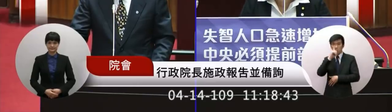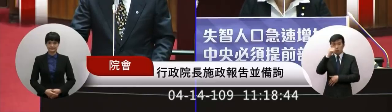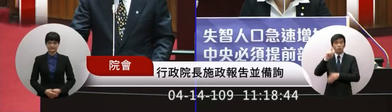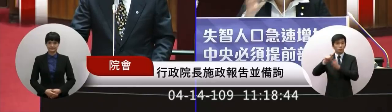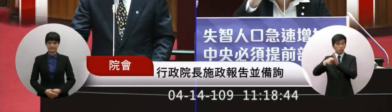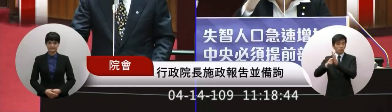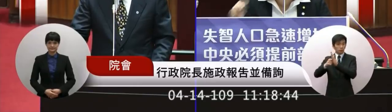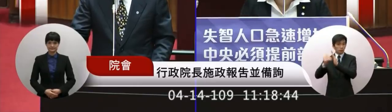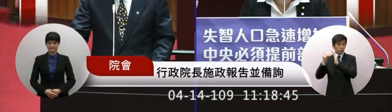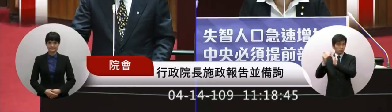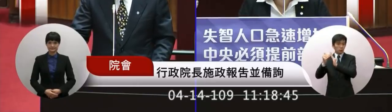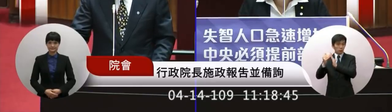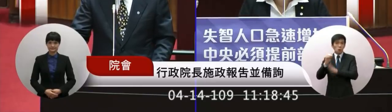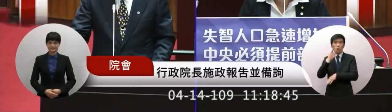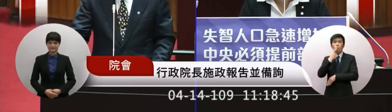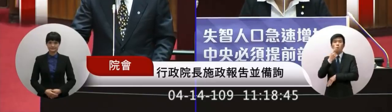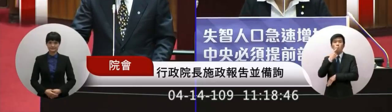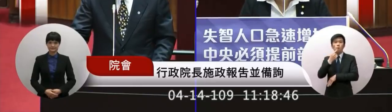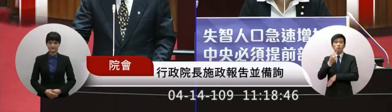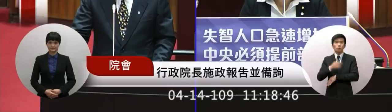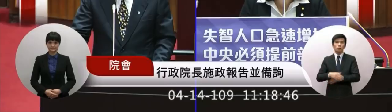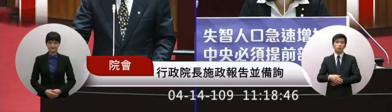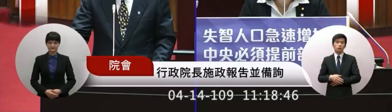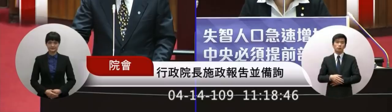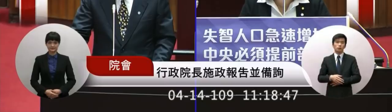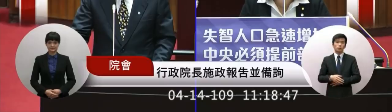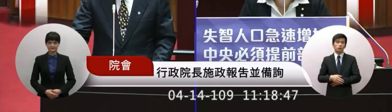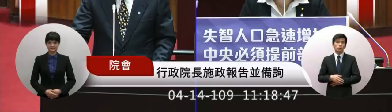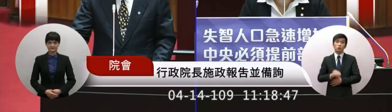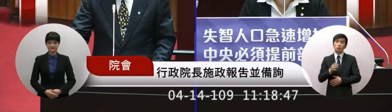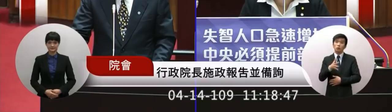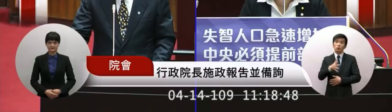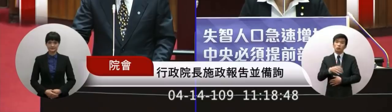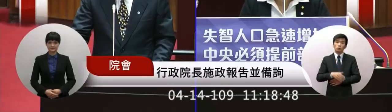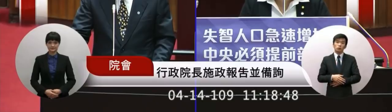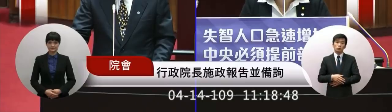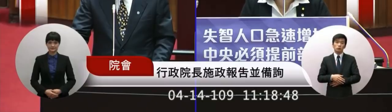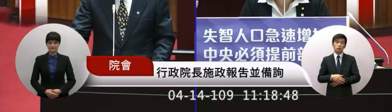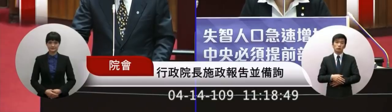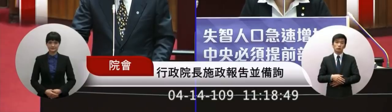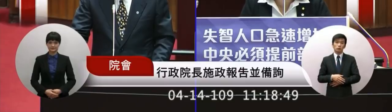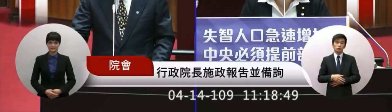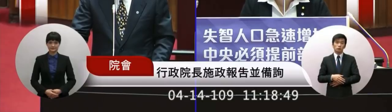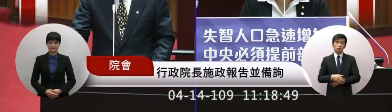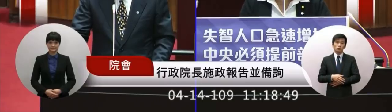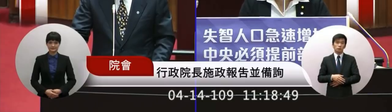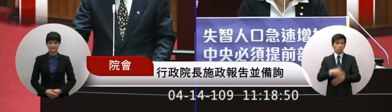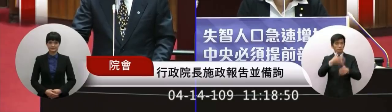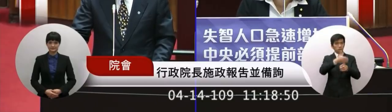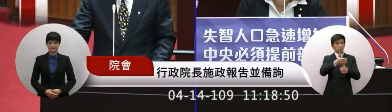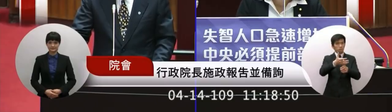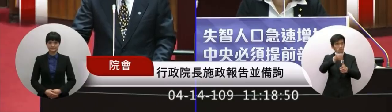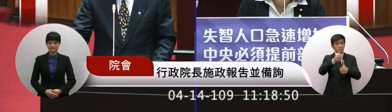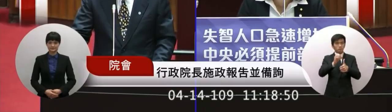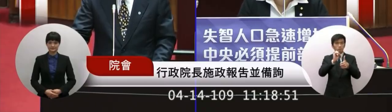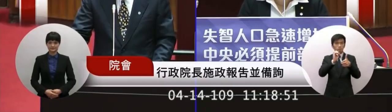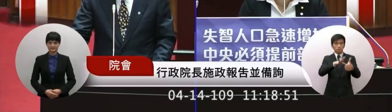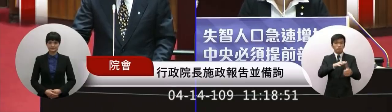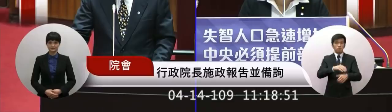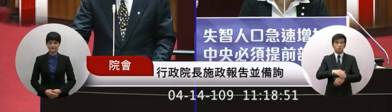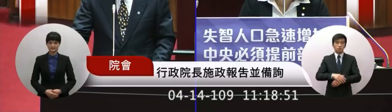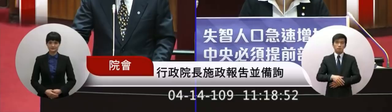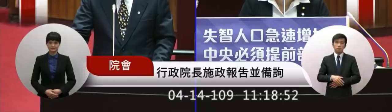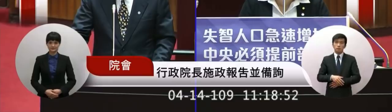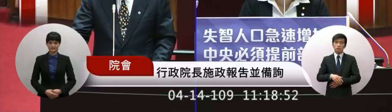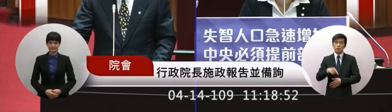喔紅色的喔我是怎麼跟你探討這個因為署長因為我們的恐